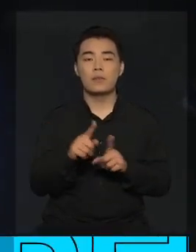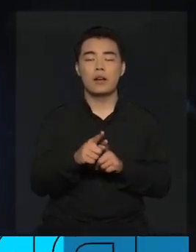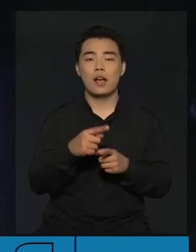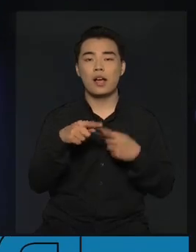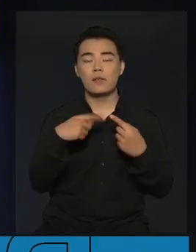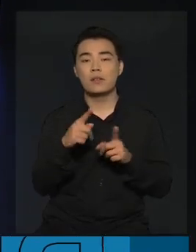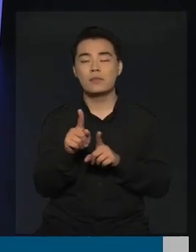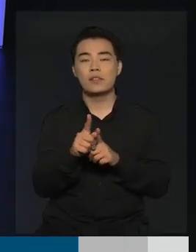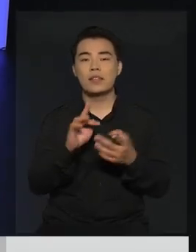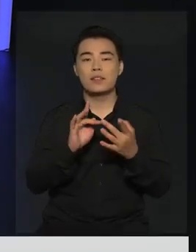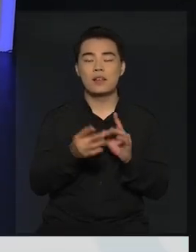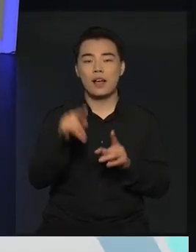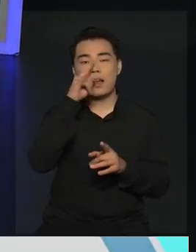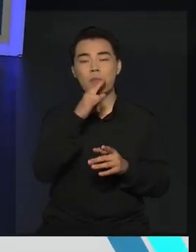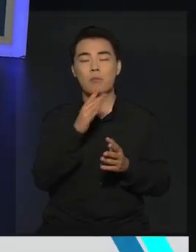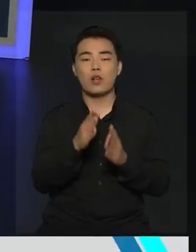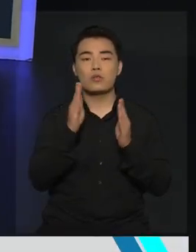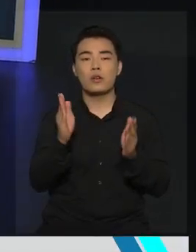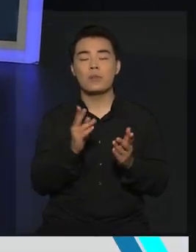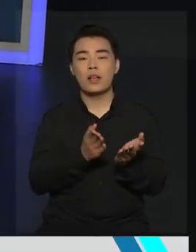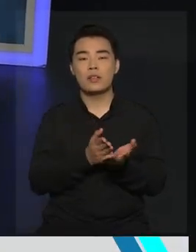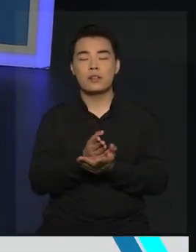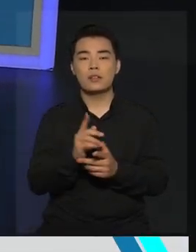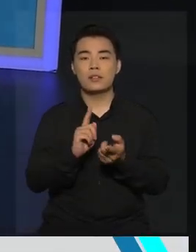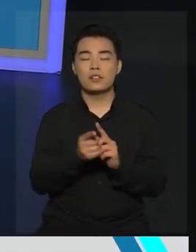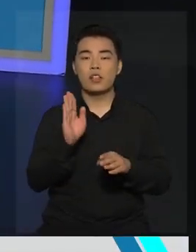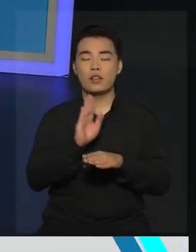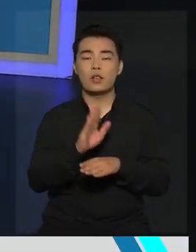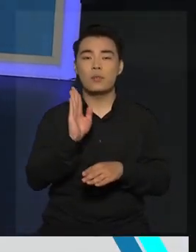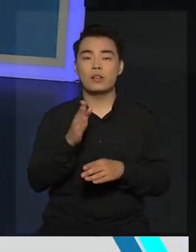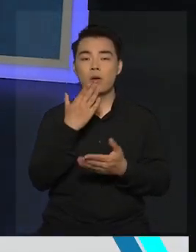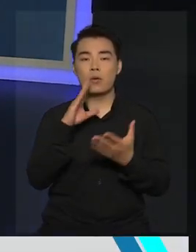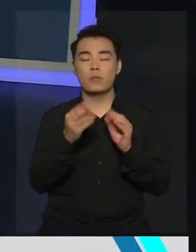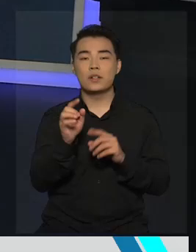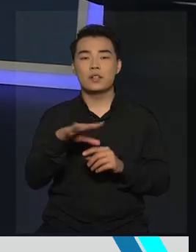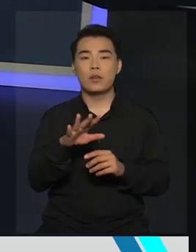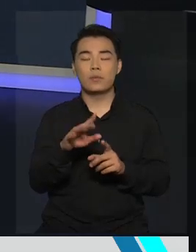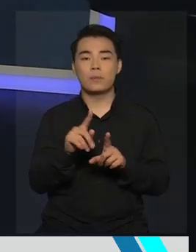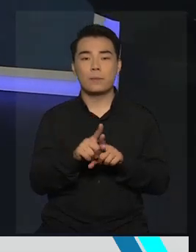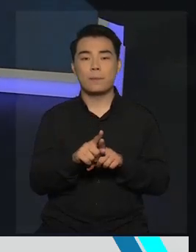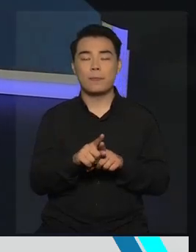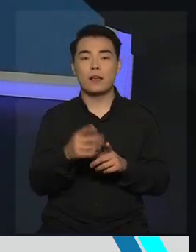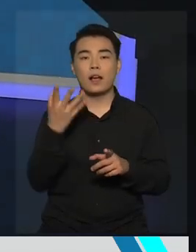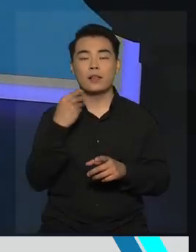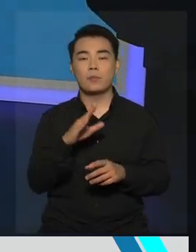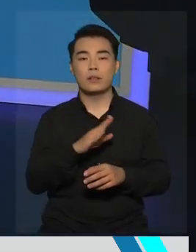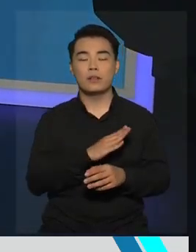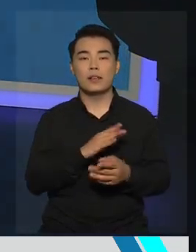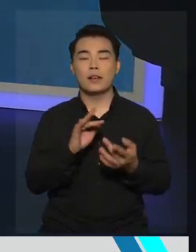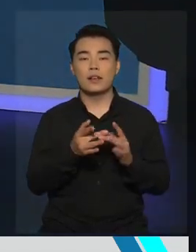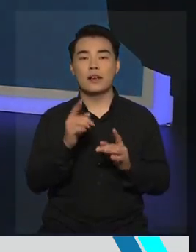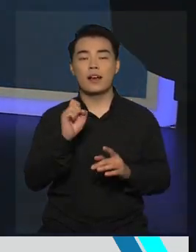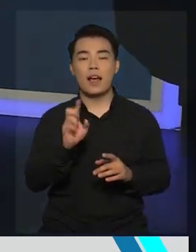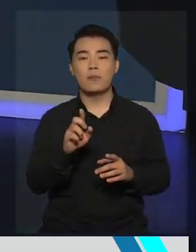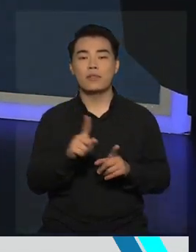цифровизации. Да? Перед Казахстаном стоит большая стратегическая задача стать региональным, можно сказать, да, цифровым хабом.